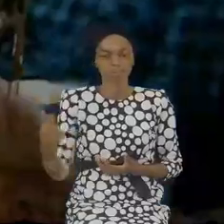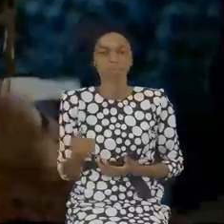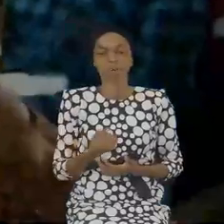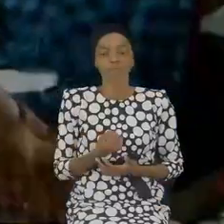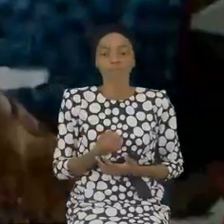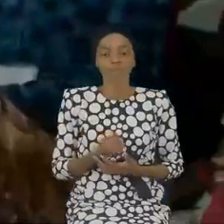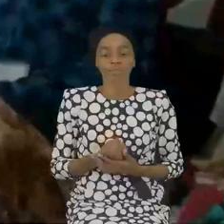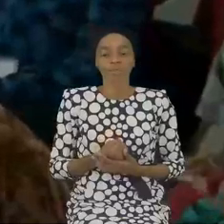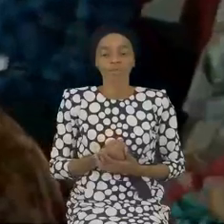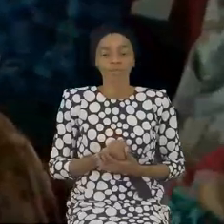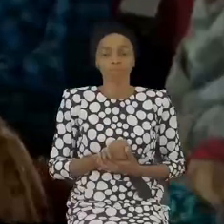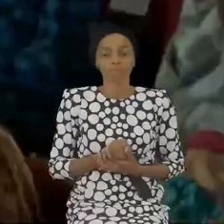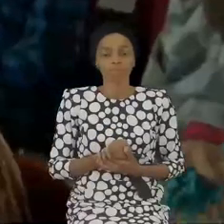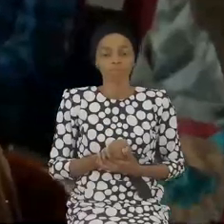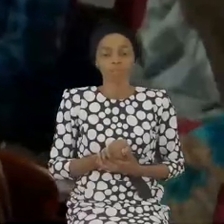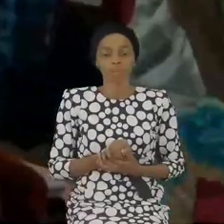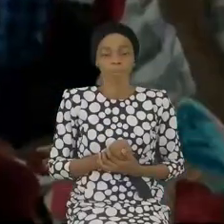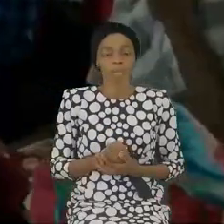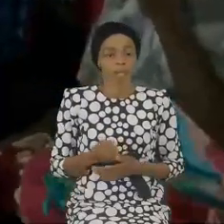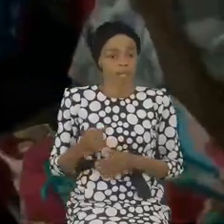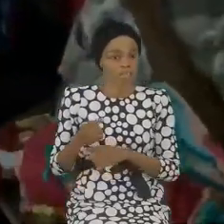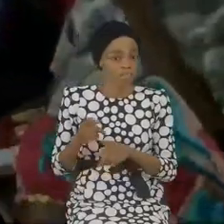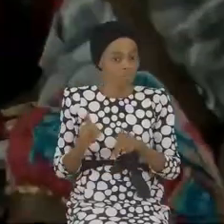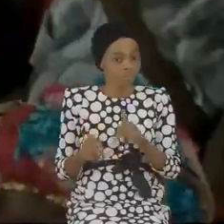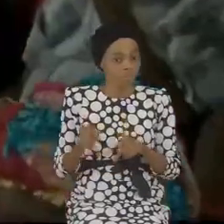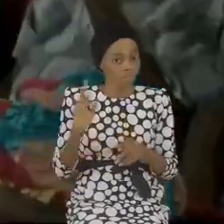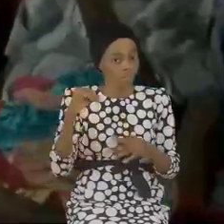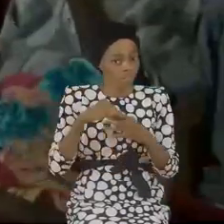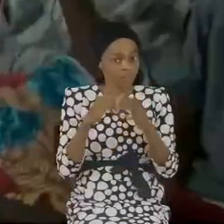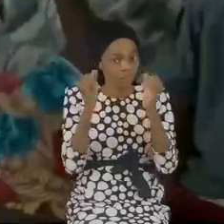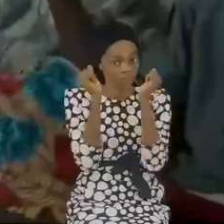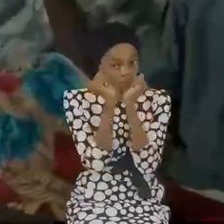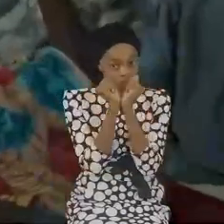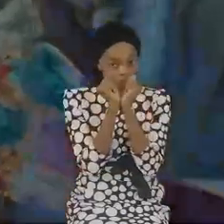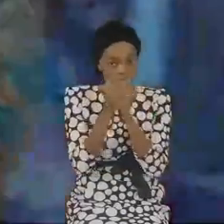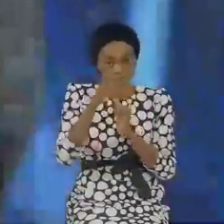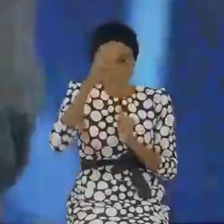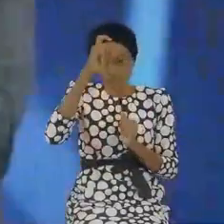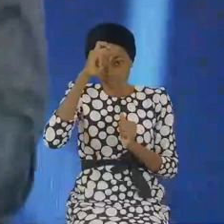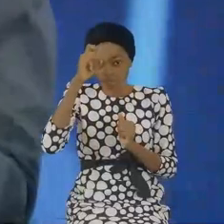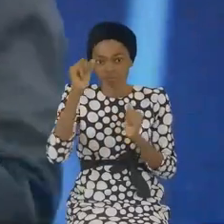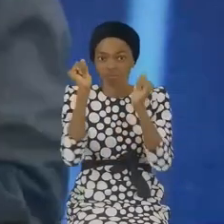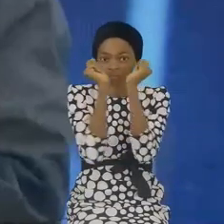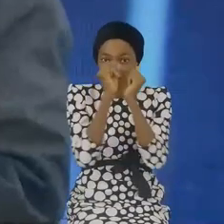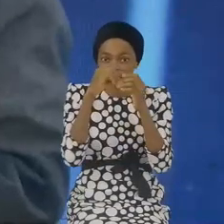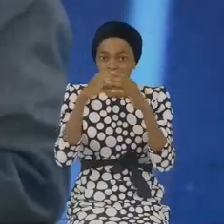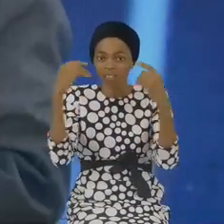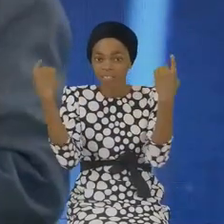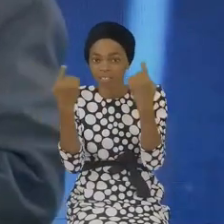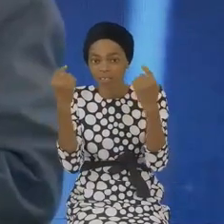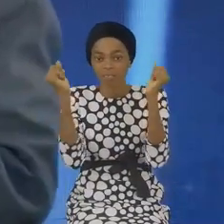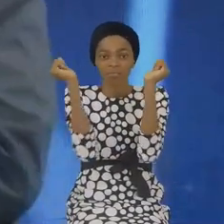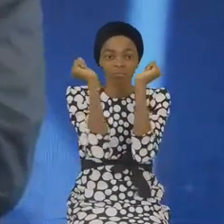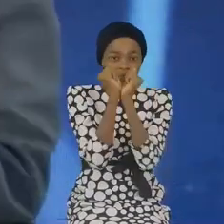Que Dieu vous bénisse. Ils étaient donc esclaves en Égypte, esclaves en